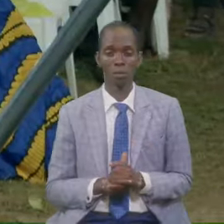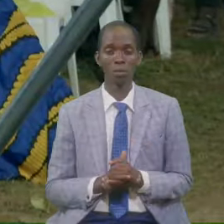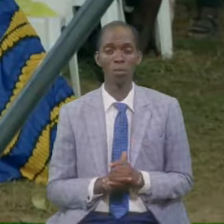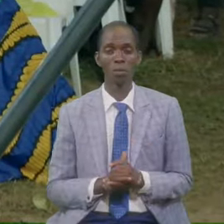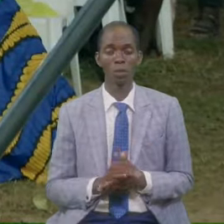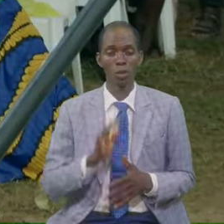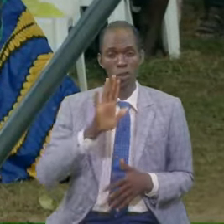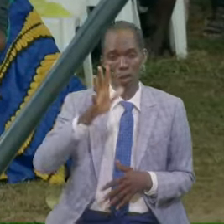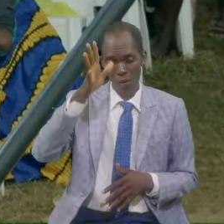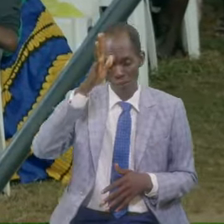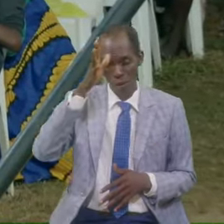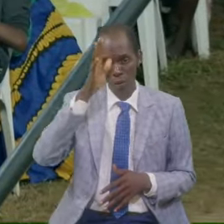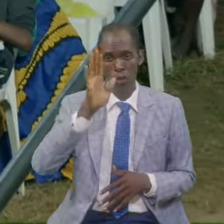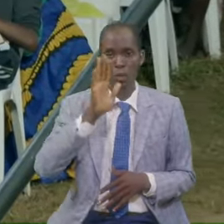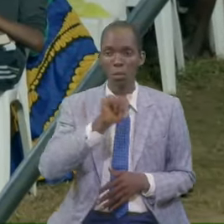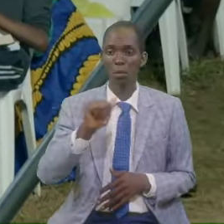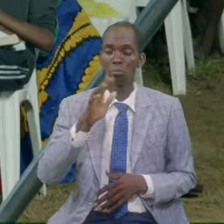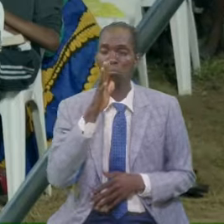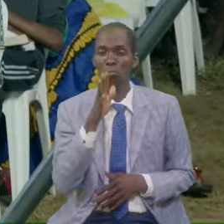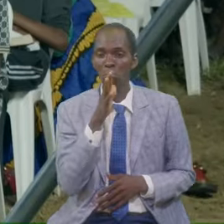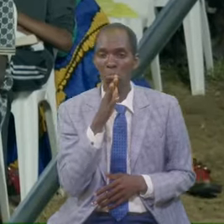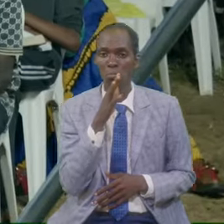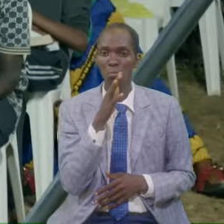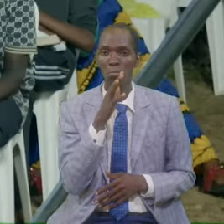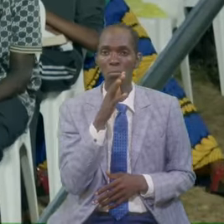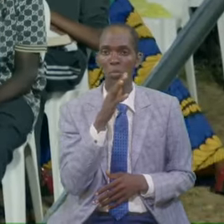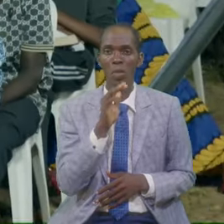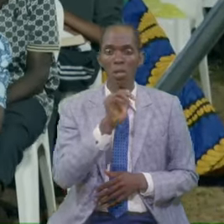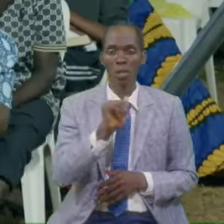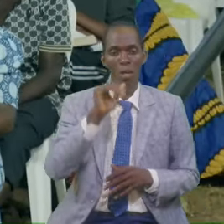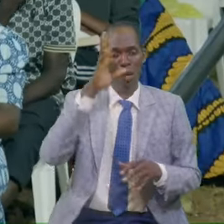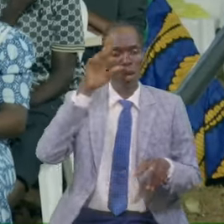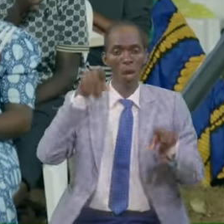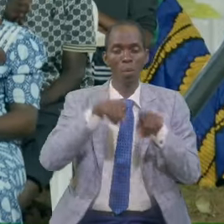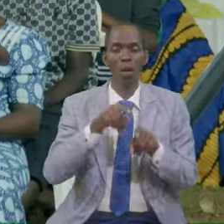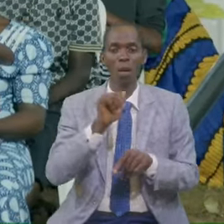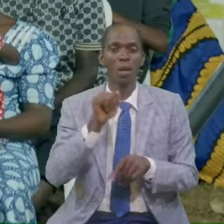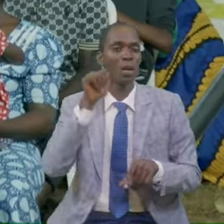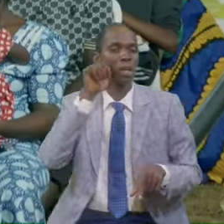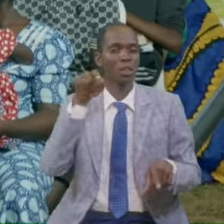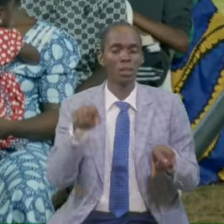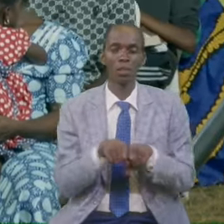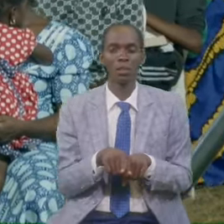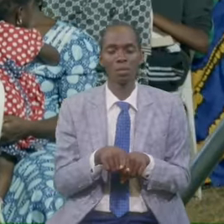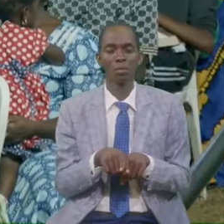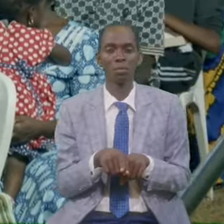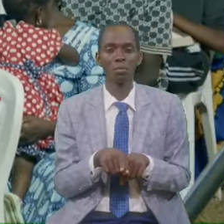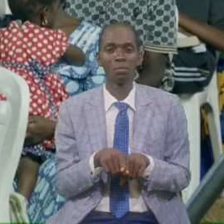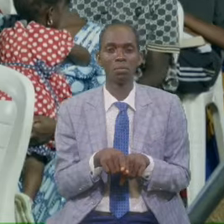Father, a mother, తండ్రి మాత్రమే. A brother, a sister, తండ్రి అయినా తల్లి అయినా లేక సహోదరుడైన